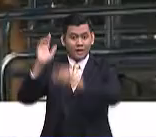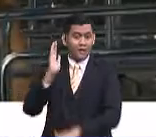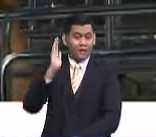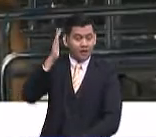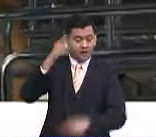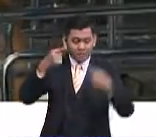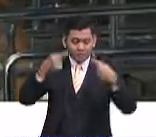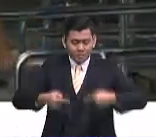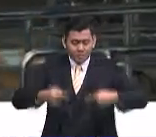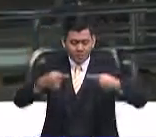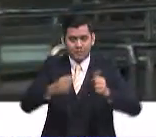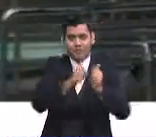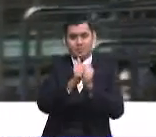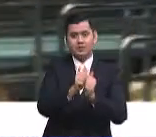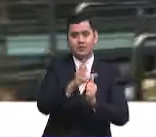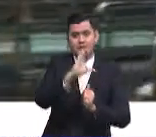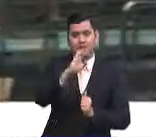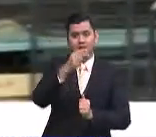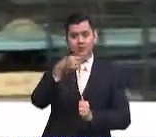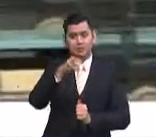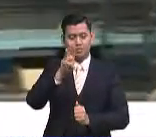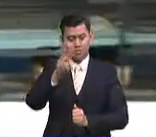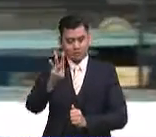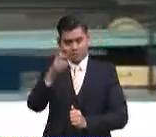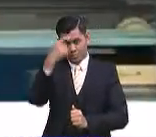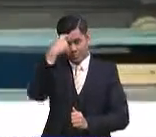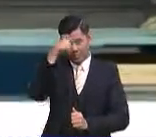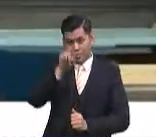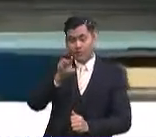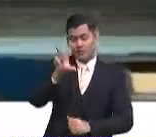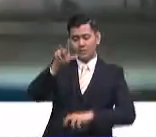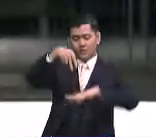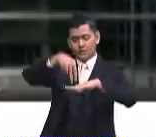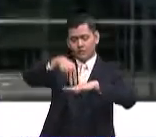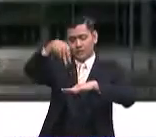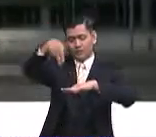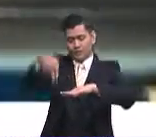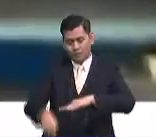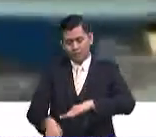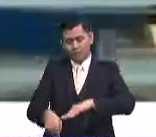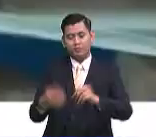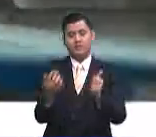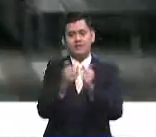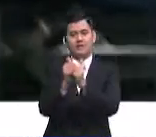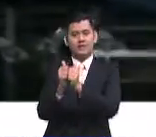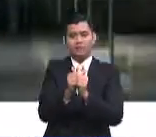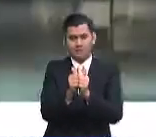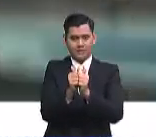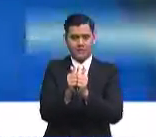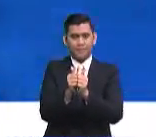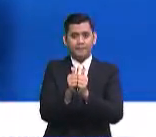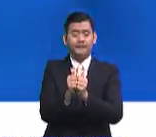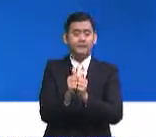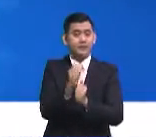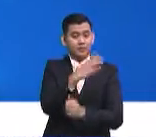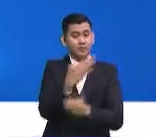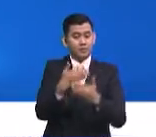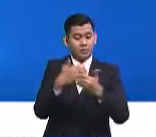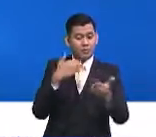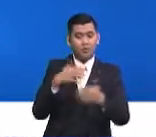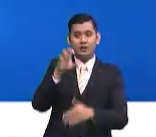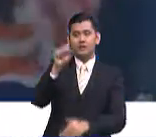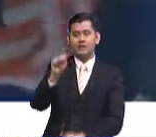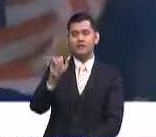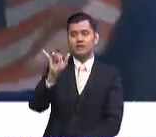bergandingan bersama Chiu Yiwei dalam acara 3 meter papan anjal seirama lelaki dalam kejohanan itu. Syafiq pernah merangkul pingat emas